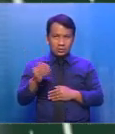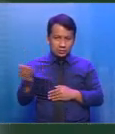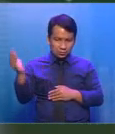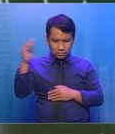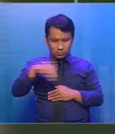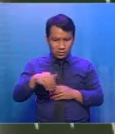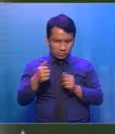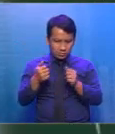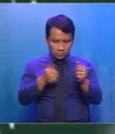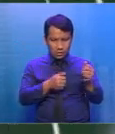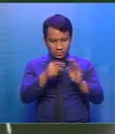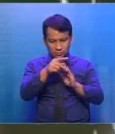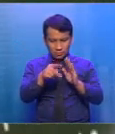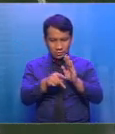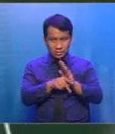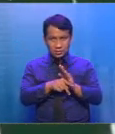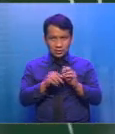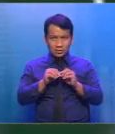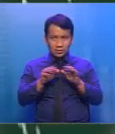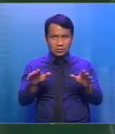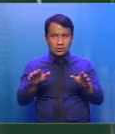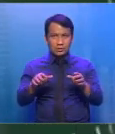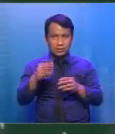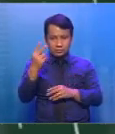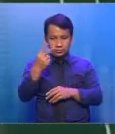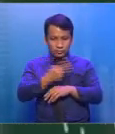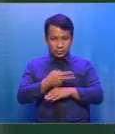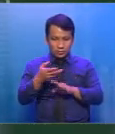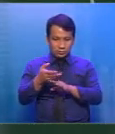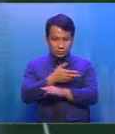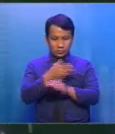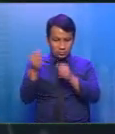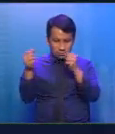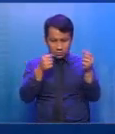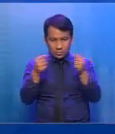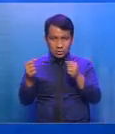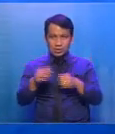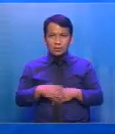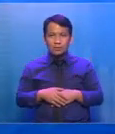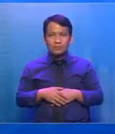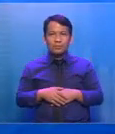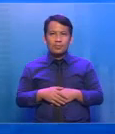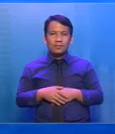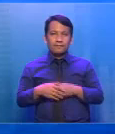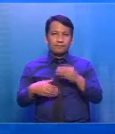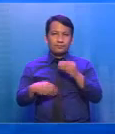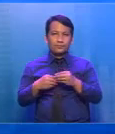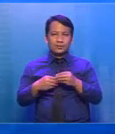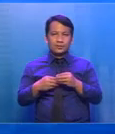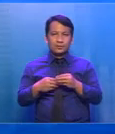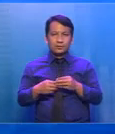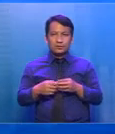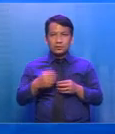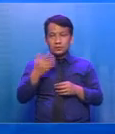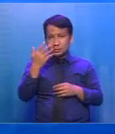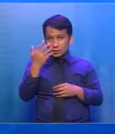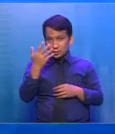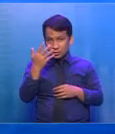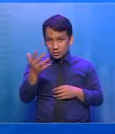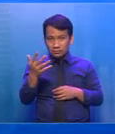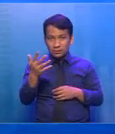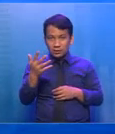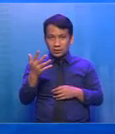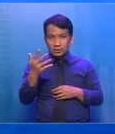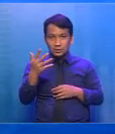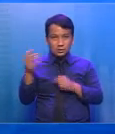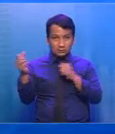daw sila sa kanilang protocol na mag-release ng tubig 2 araw bago tumama yung bagyo. Pero ito po ang problema. 5 bagyo ang